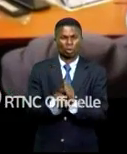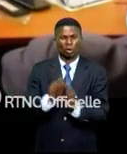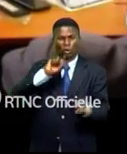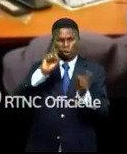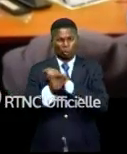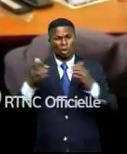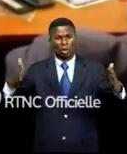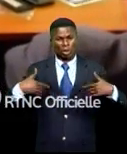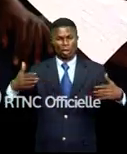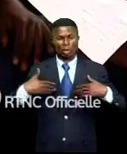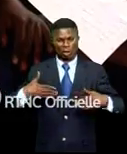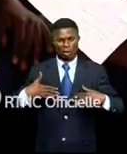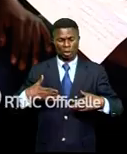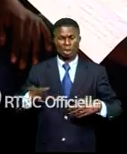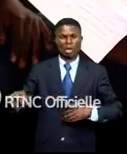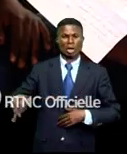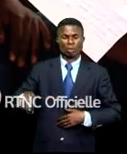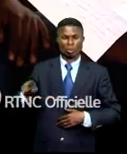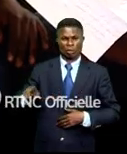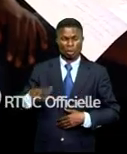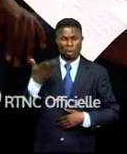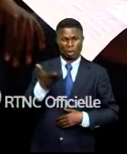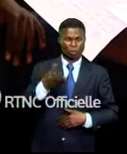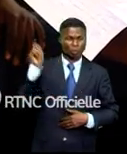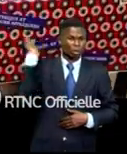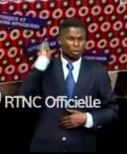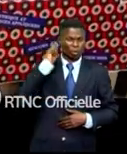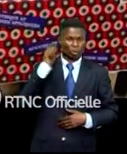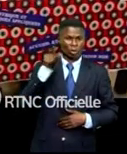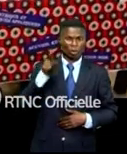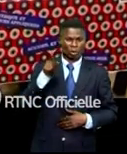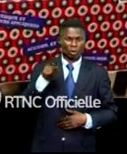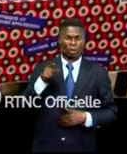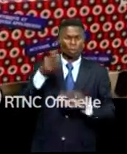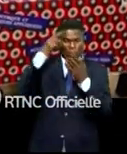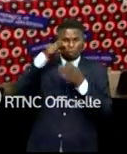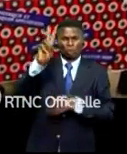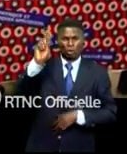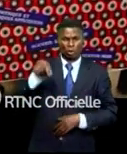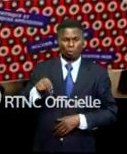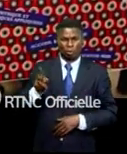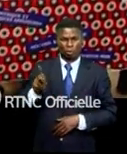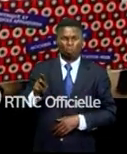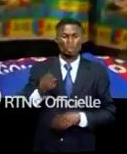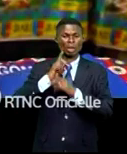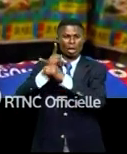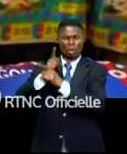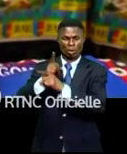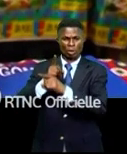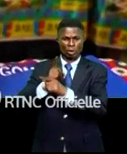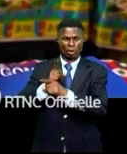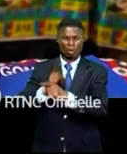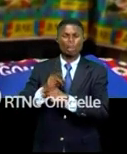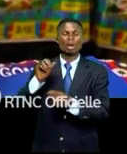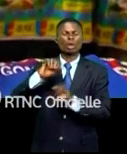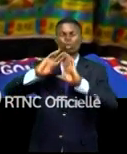changements climatiques au plan sous-régional. De son côté, le professeur Boulouku Delupen a planché sur la protection qu'aucun secteur